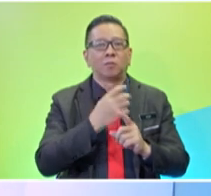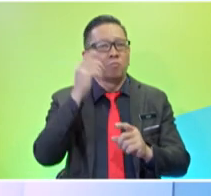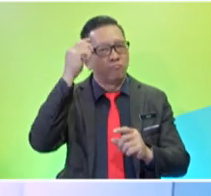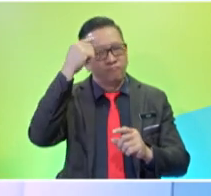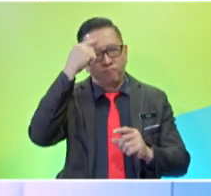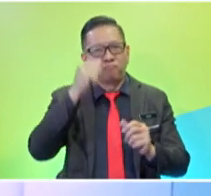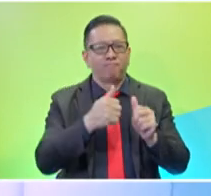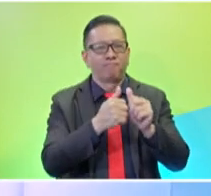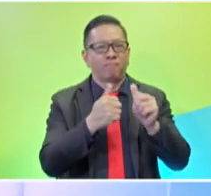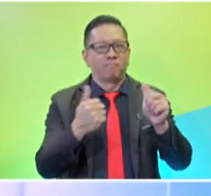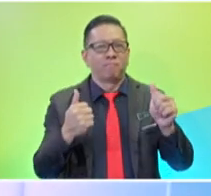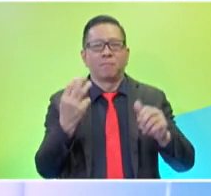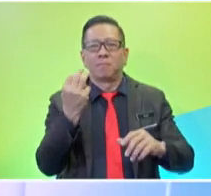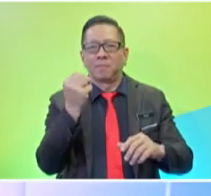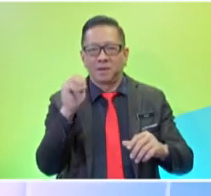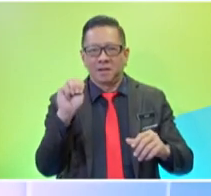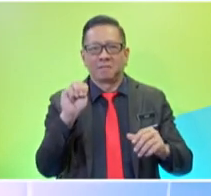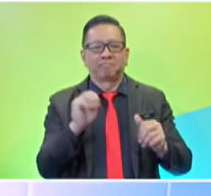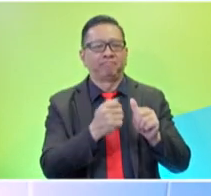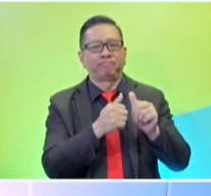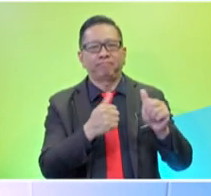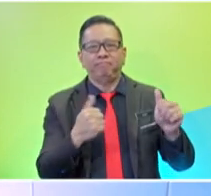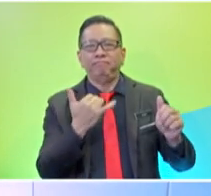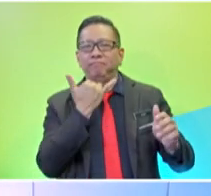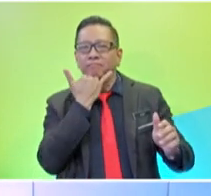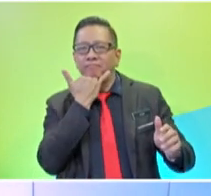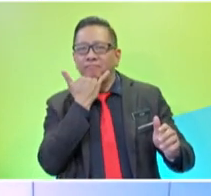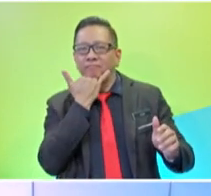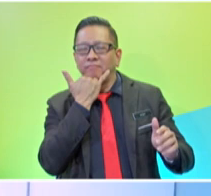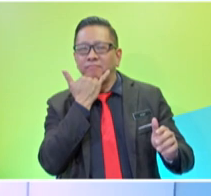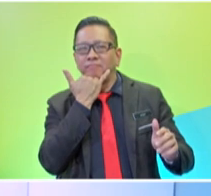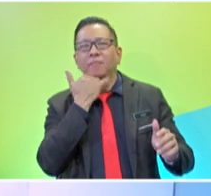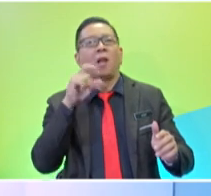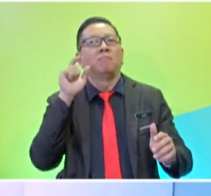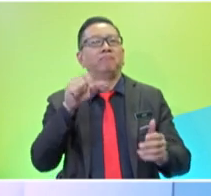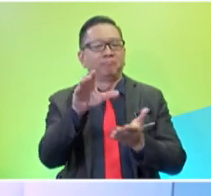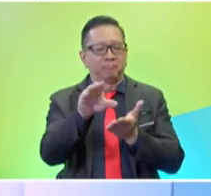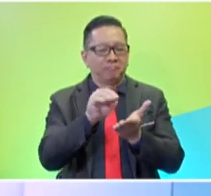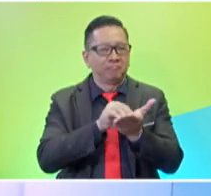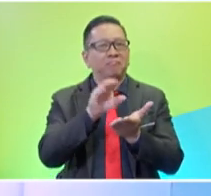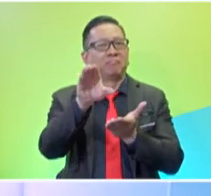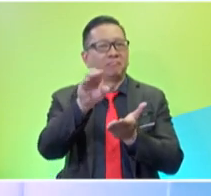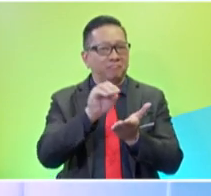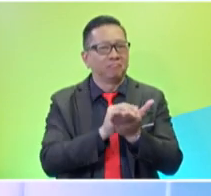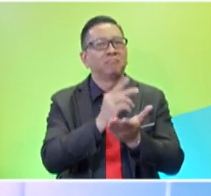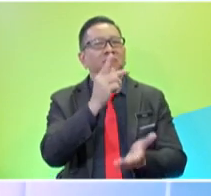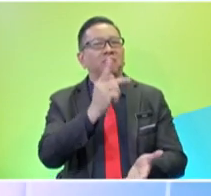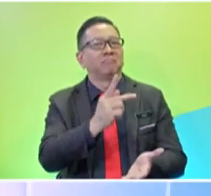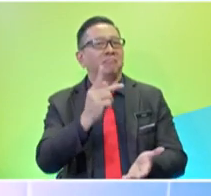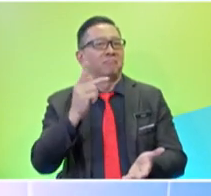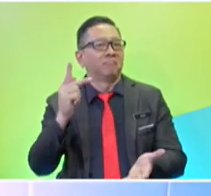mereka melakukan kesilapan ejaan jadi saling dengan kada yang selesai